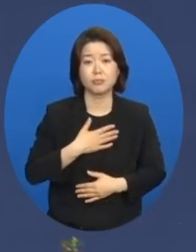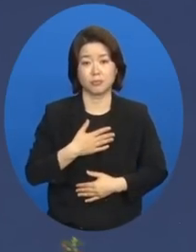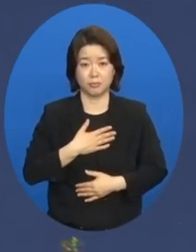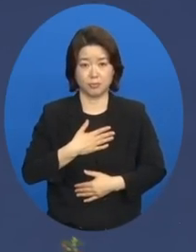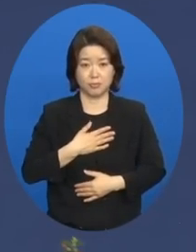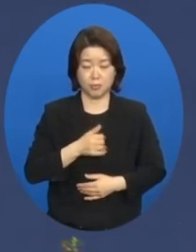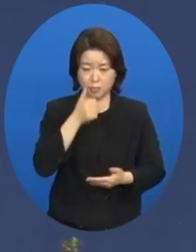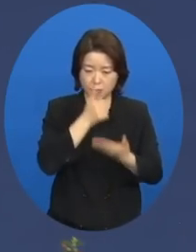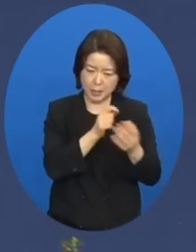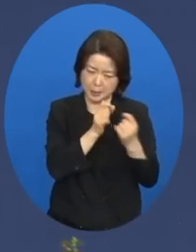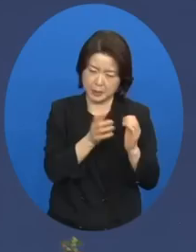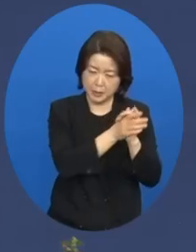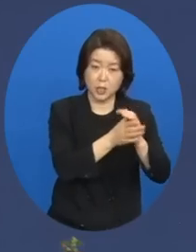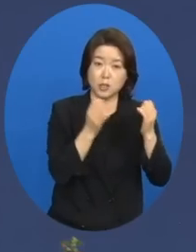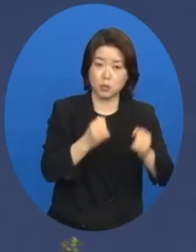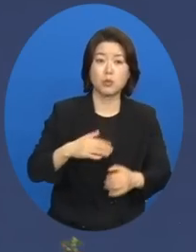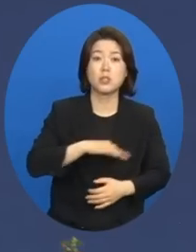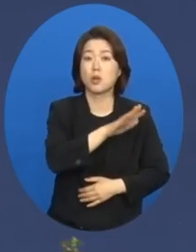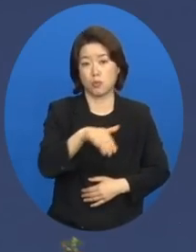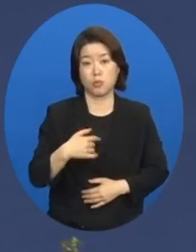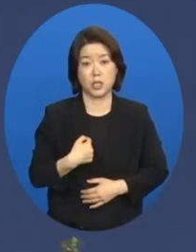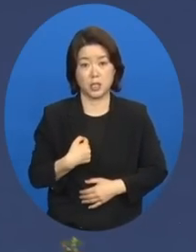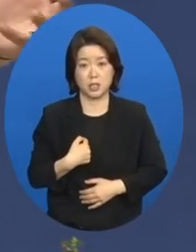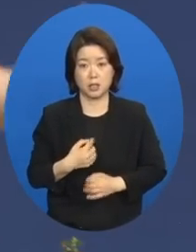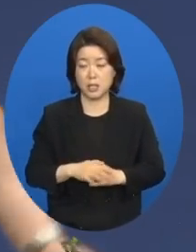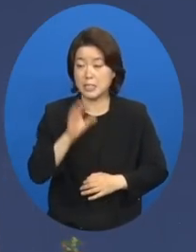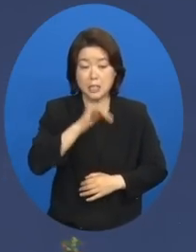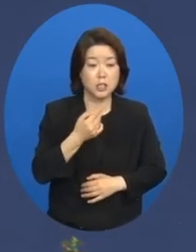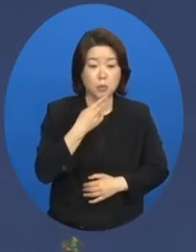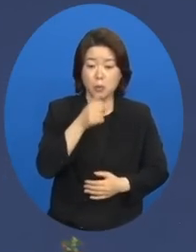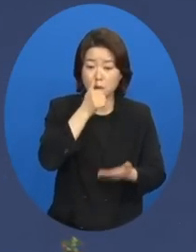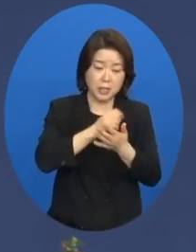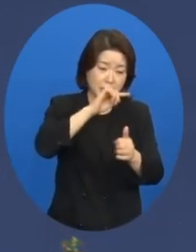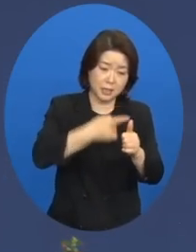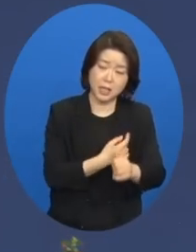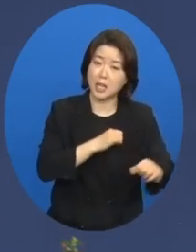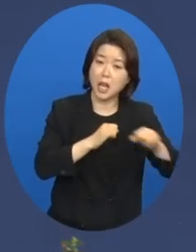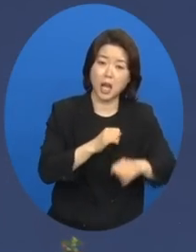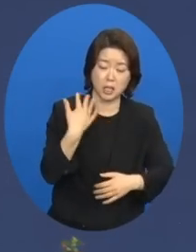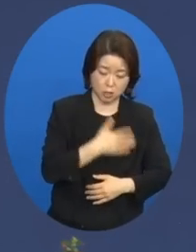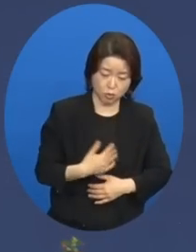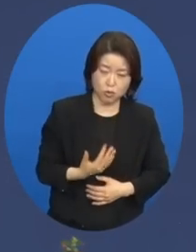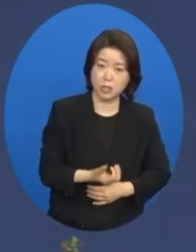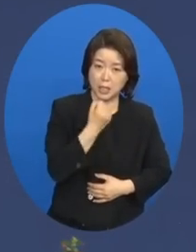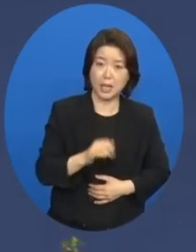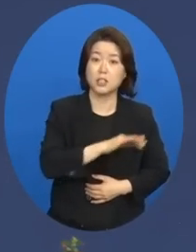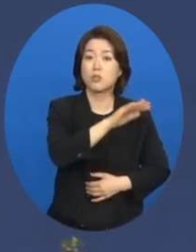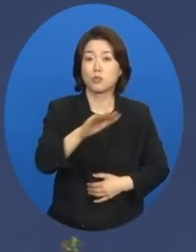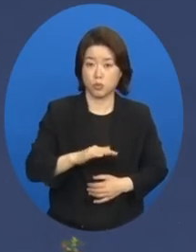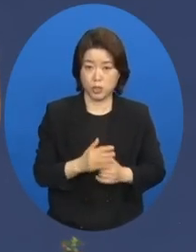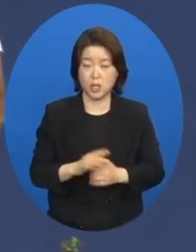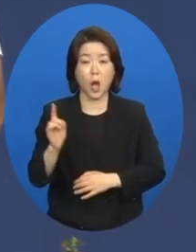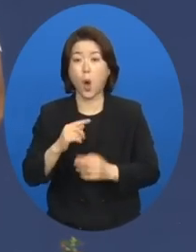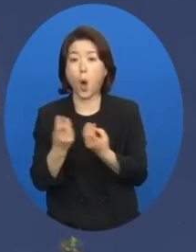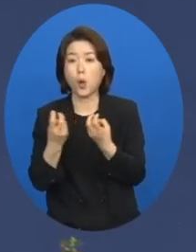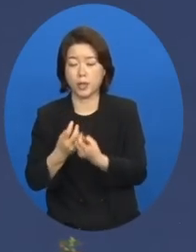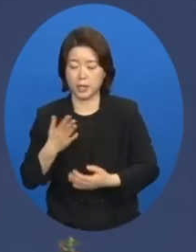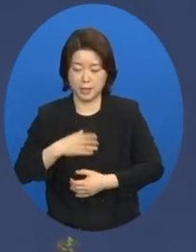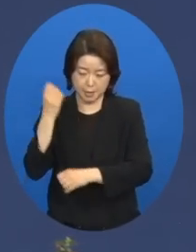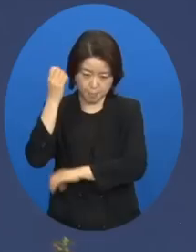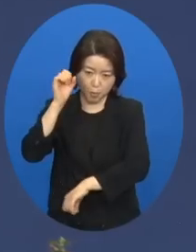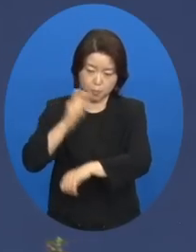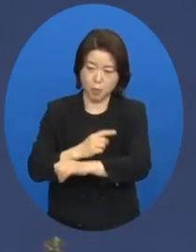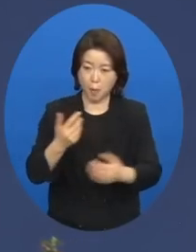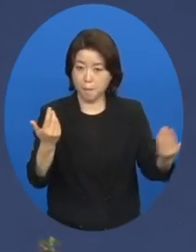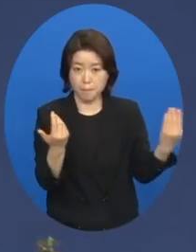죄 친화적 존재인 우리가 연습 안 해도 죄가 저질러지는 육신을 입고 살아가는 우리가 어떻게 내 본성을